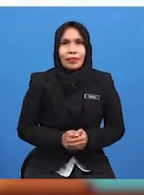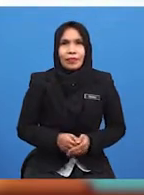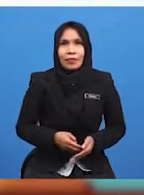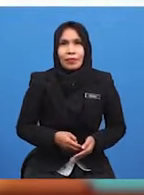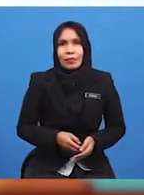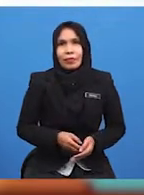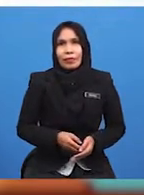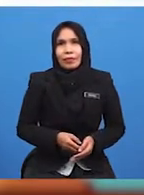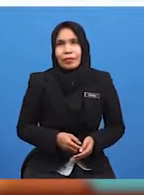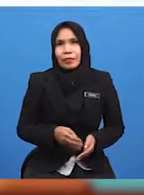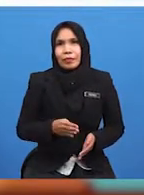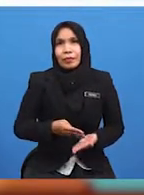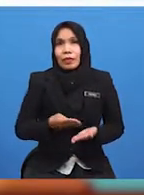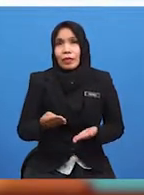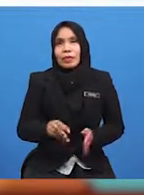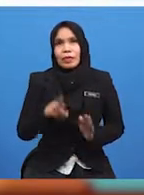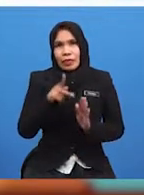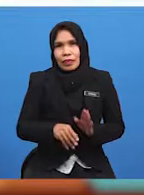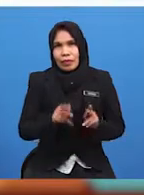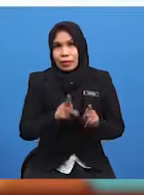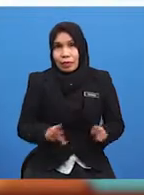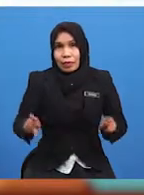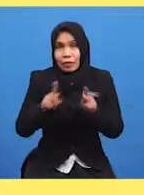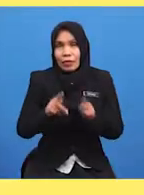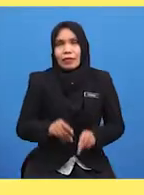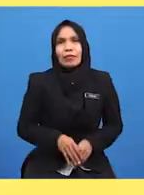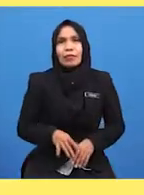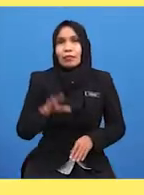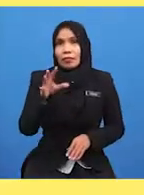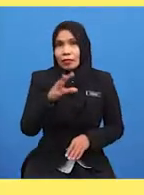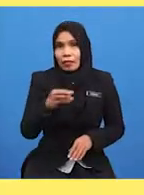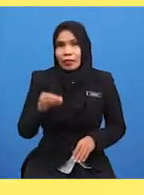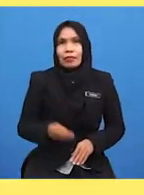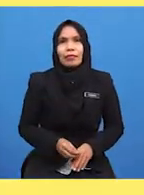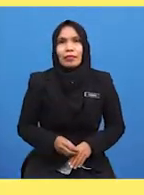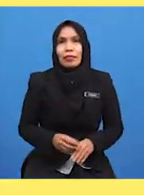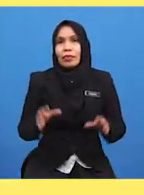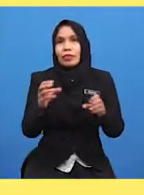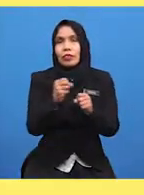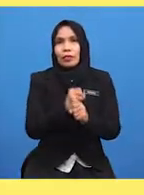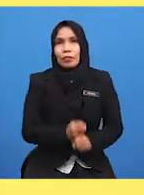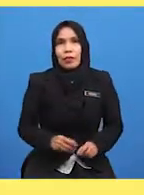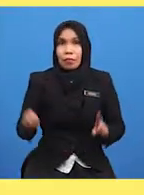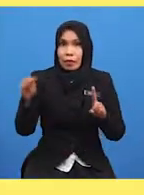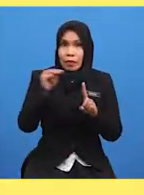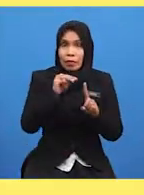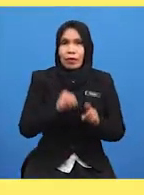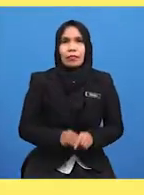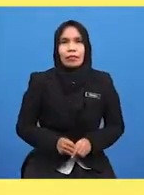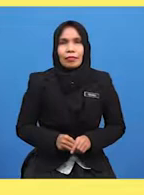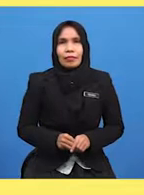kepentingan dan mencapai matlamat mereka meluaskan kuasa sewaktu pemerintahan Sultan Abdul Somad